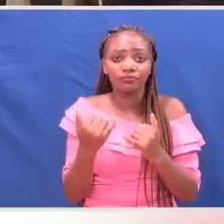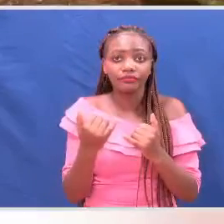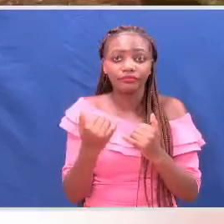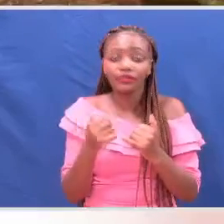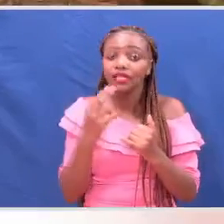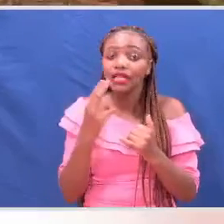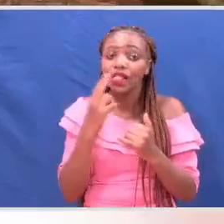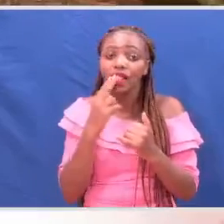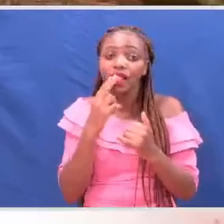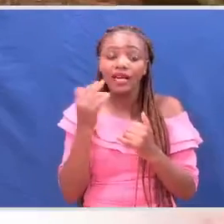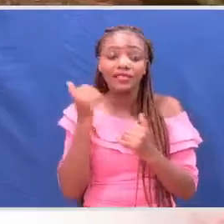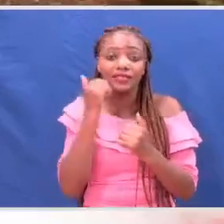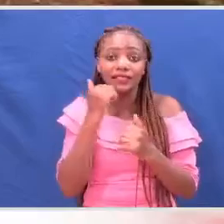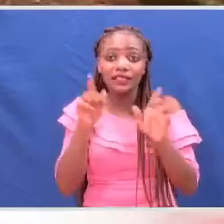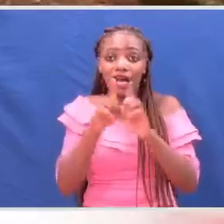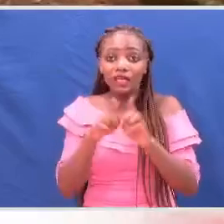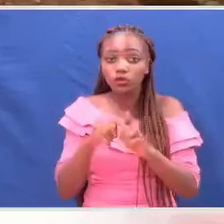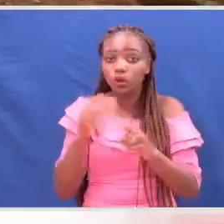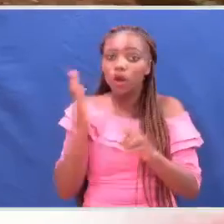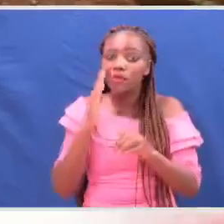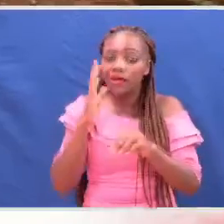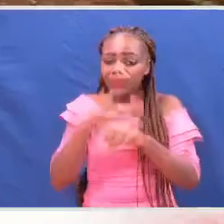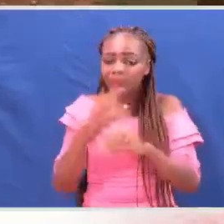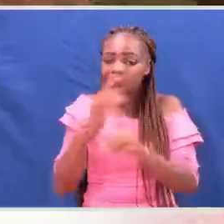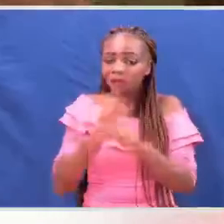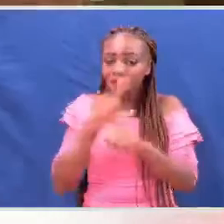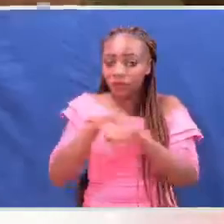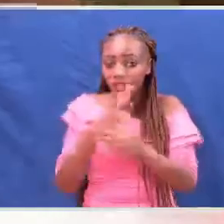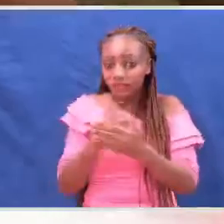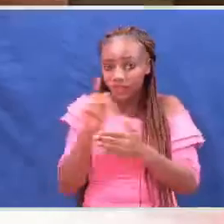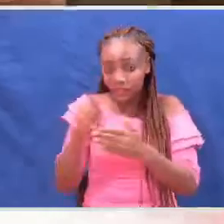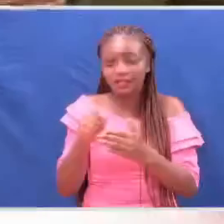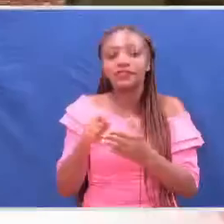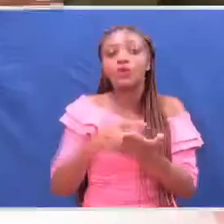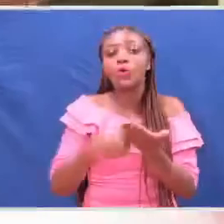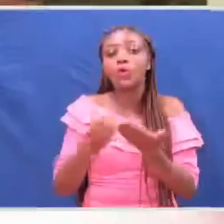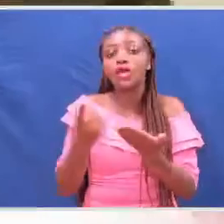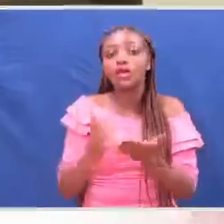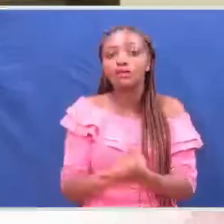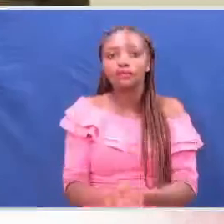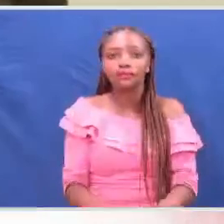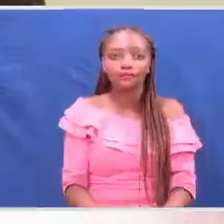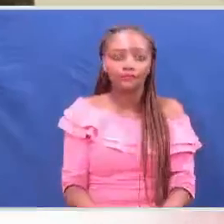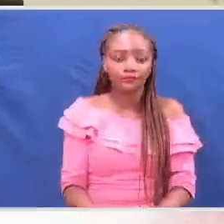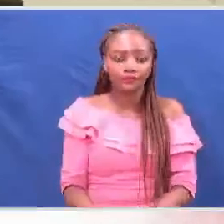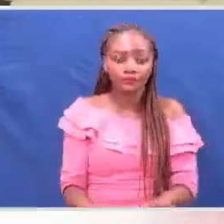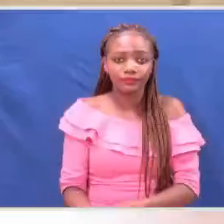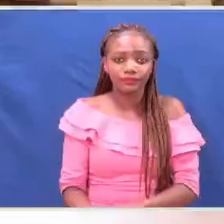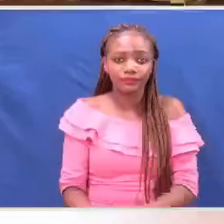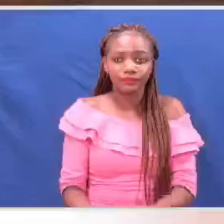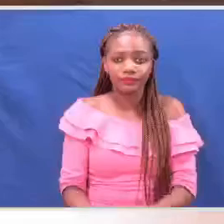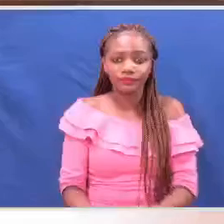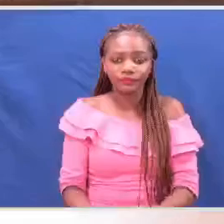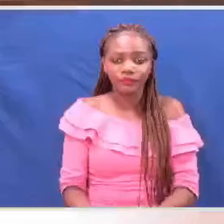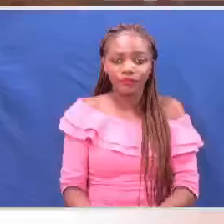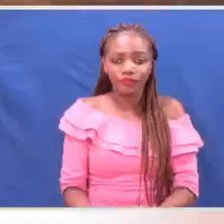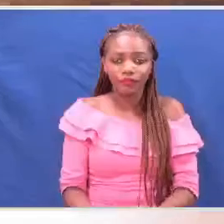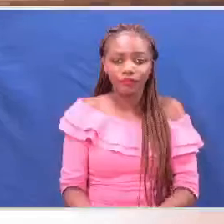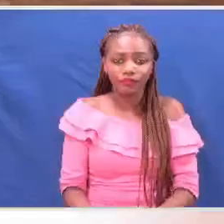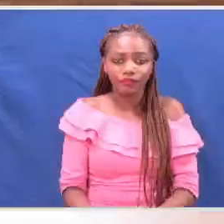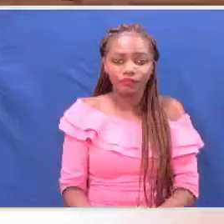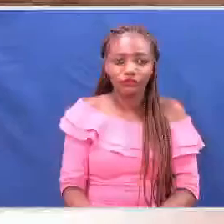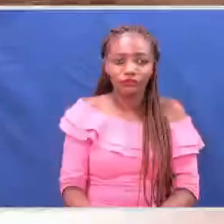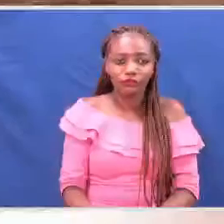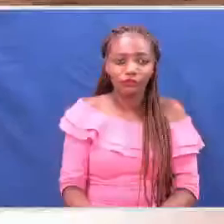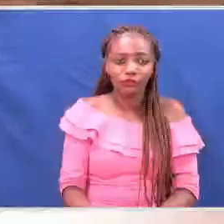mama huyu aliahidiwa kupokea fidia yake juma hili. Nikiripotia runinga ya TV47 kutoka kijiji cha Kariwa, Gatundu